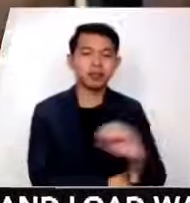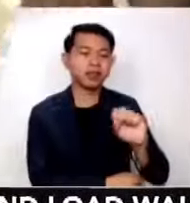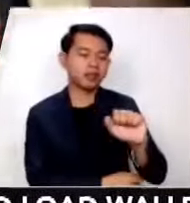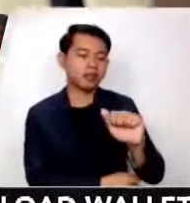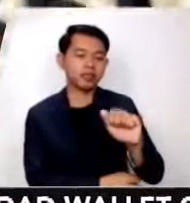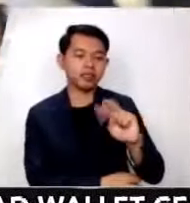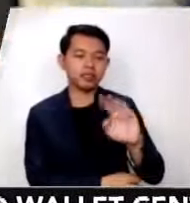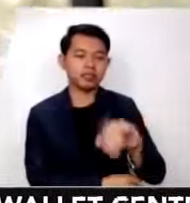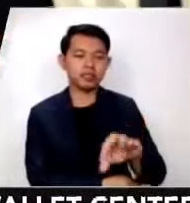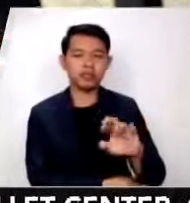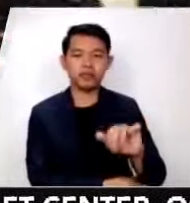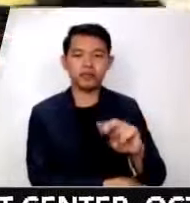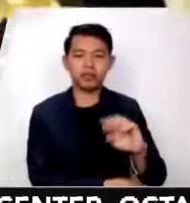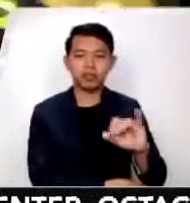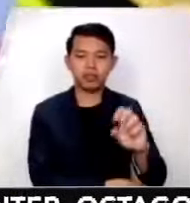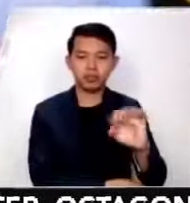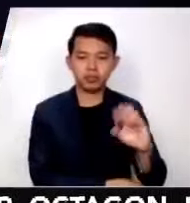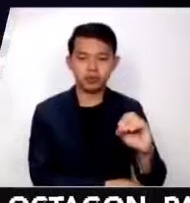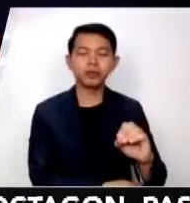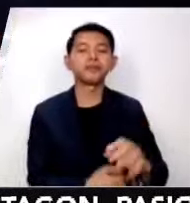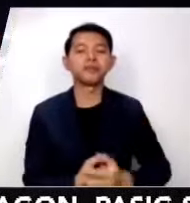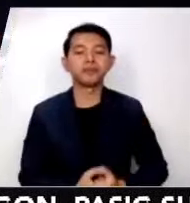At Calgary sa Canada.